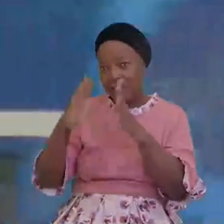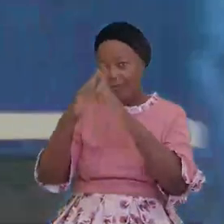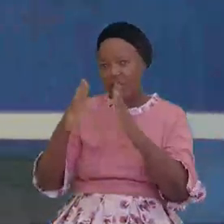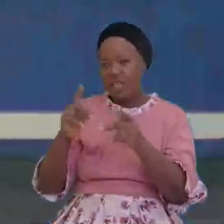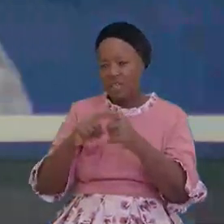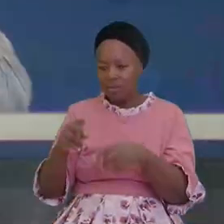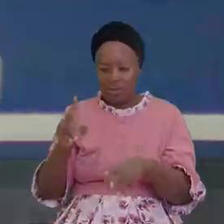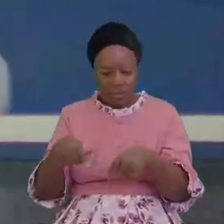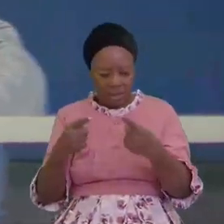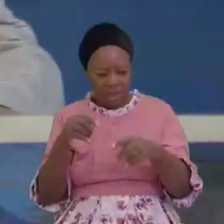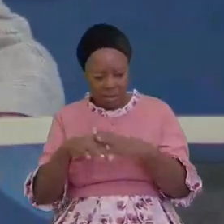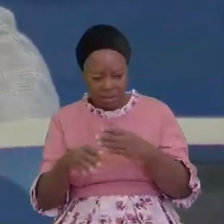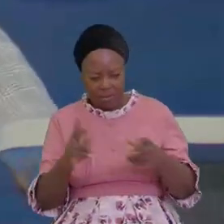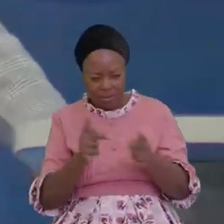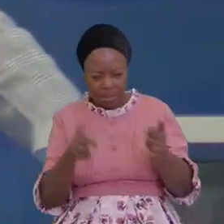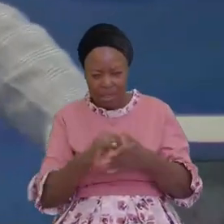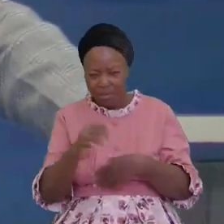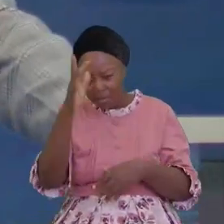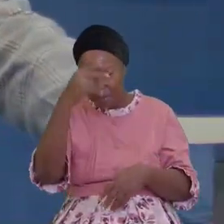Alors tu vas chez lui.